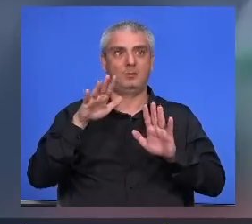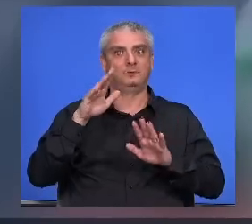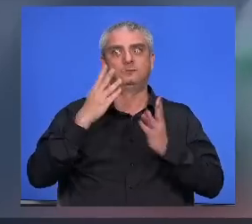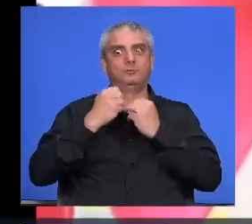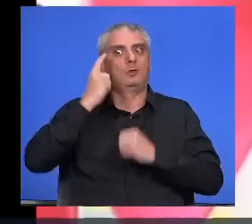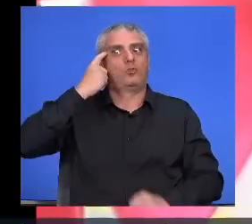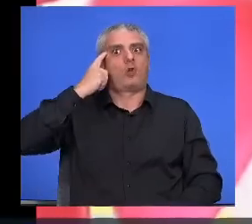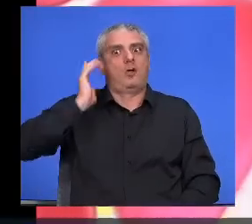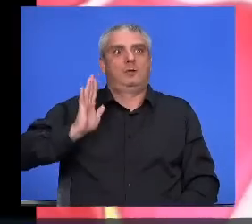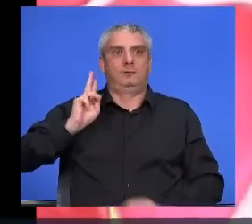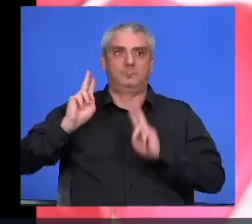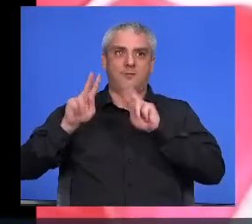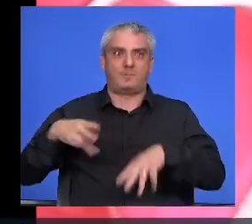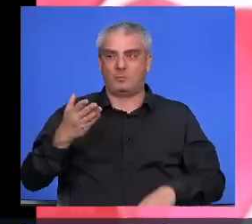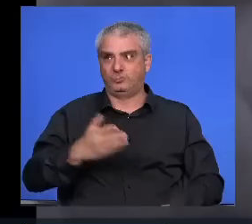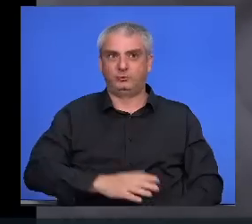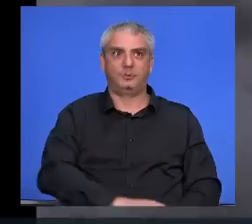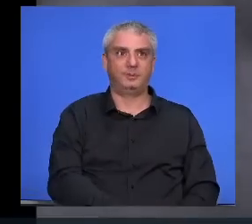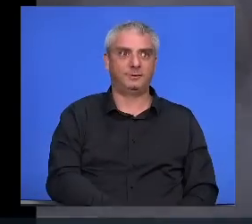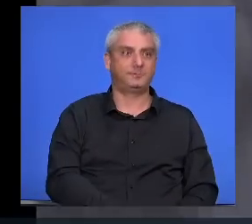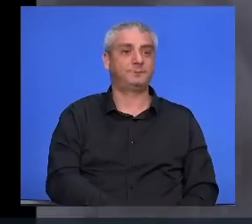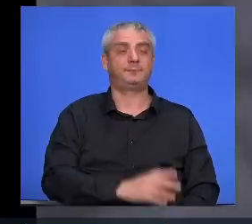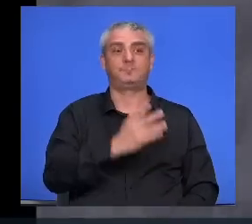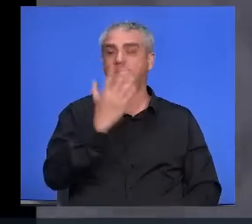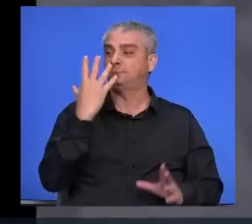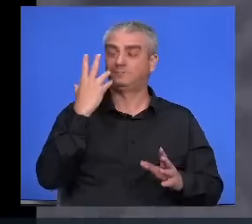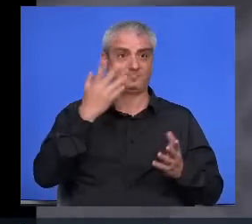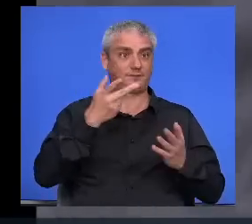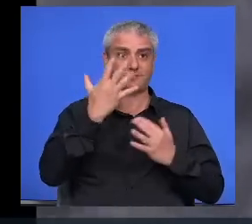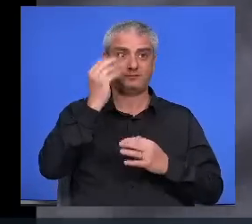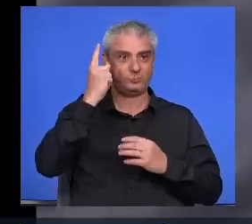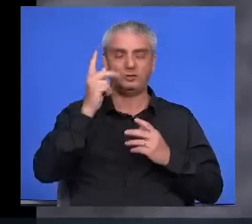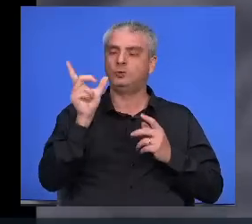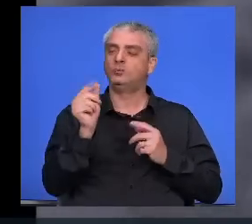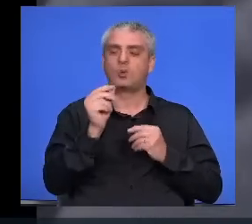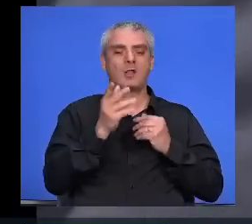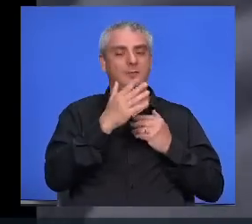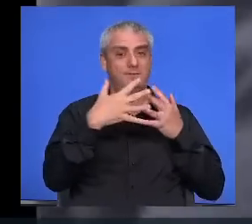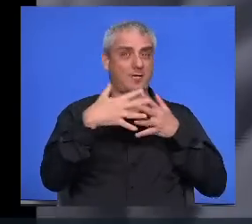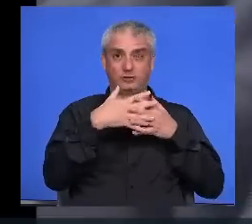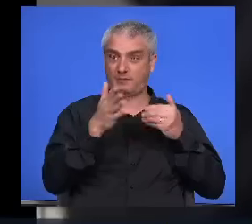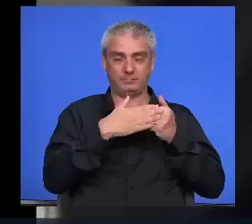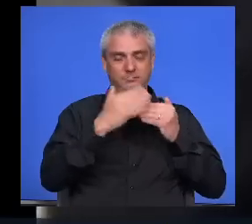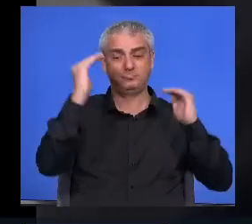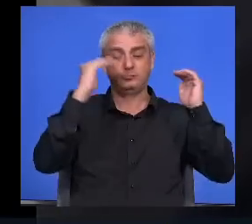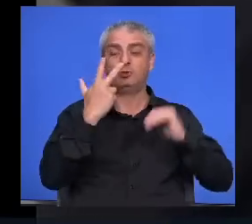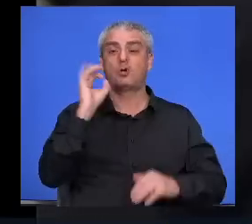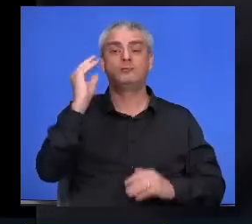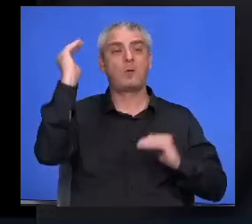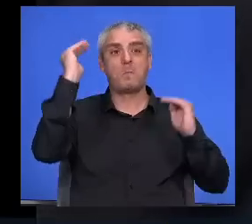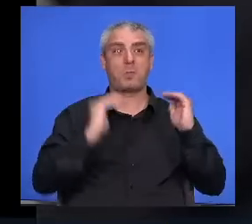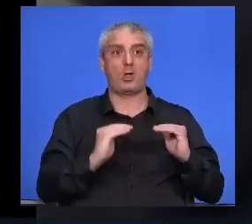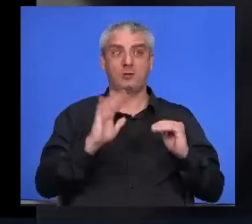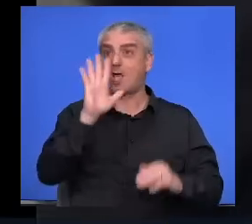families most worried. בחצי המאה האחרונה ירד שיעור הזוגות הנשואים בארצות הברית ביותר מ-30%,